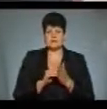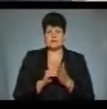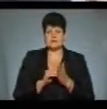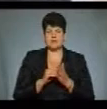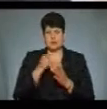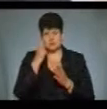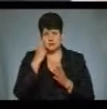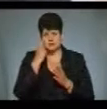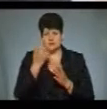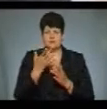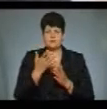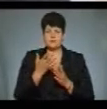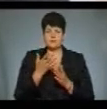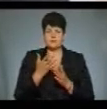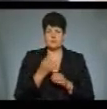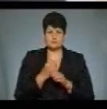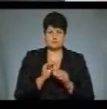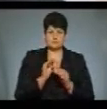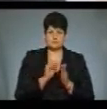вони оцінили свої ці роботи,